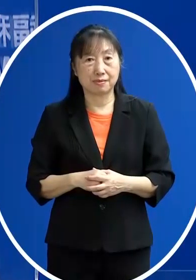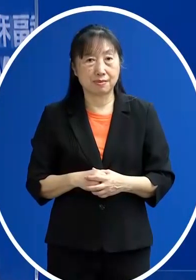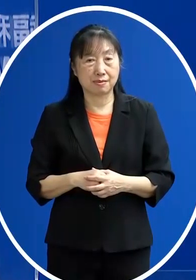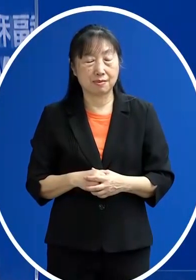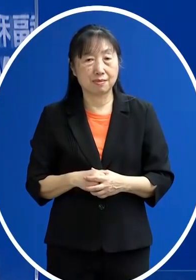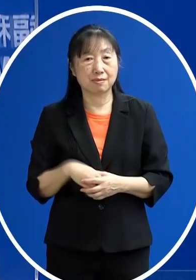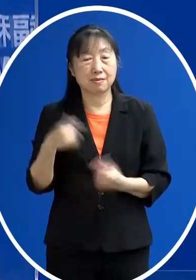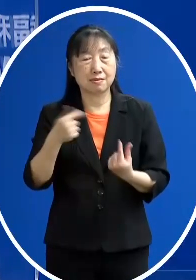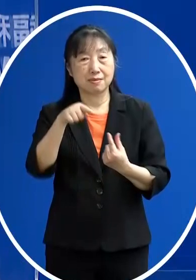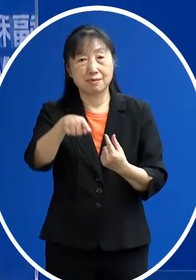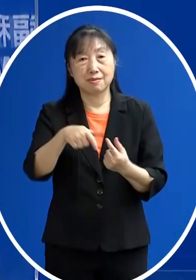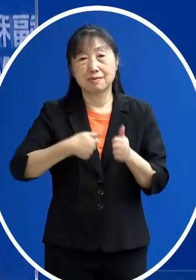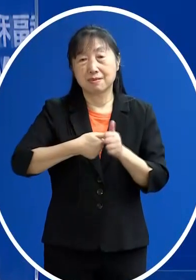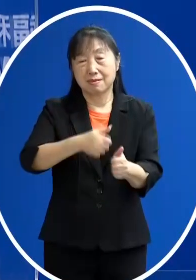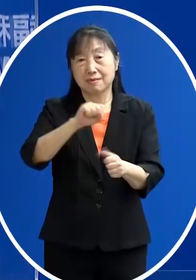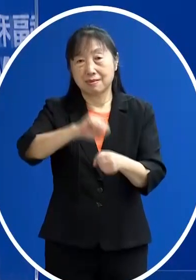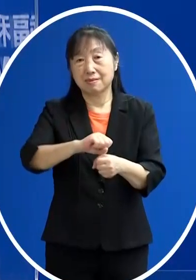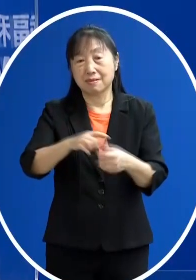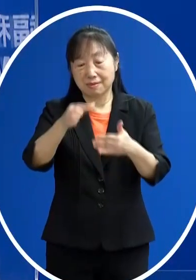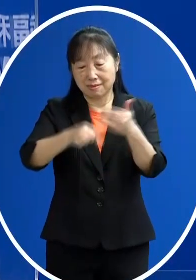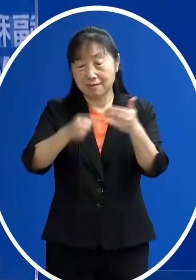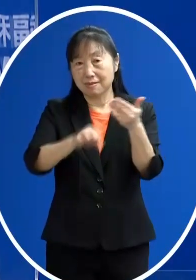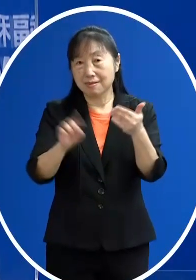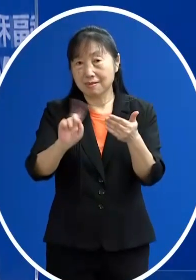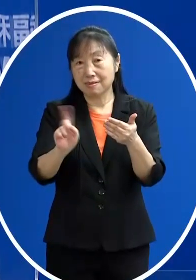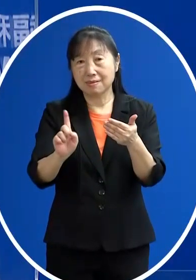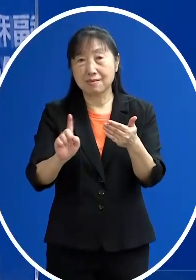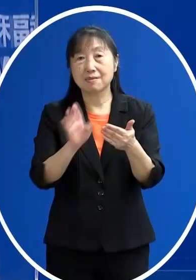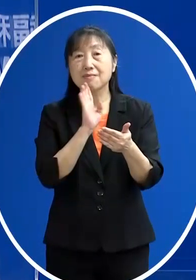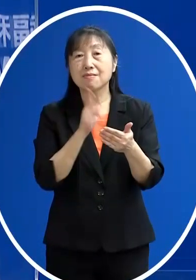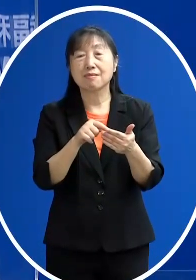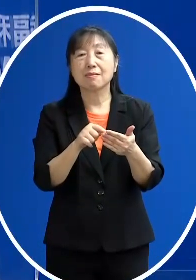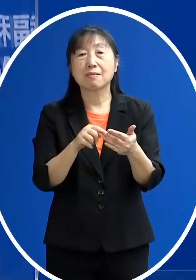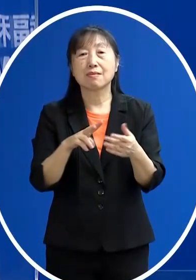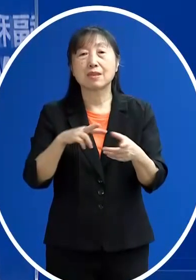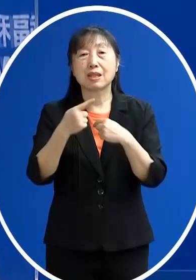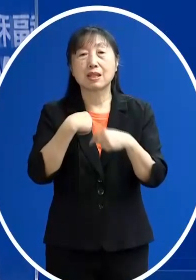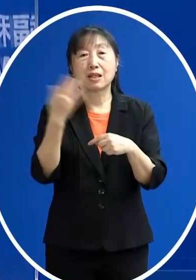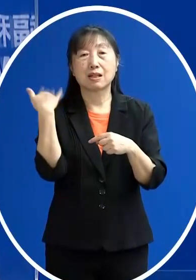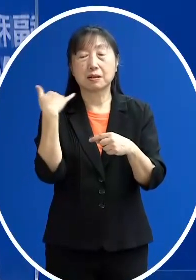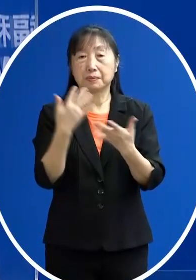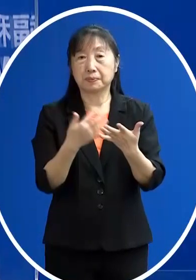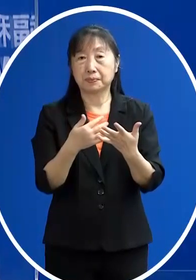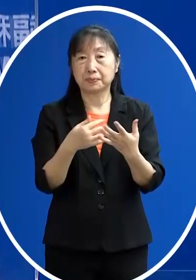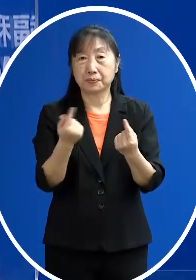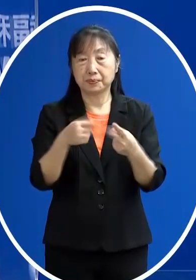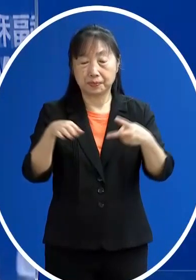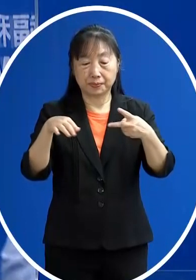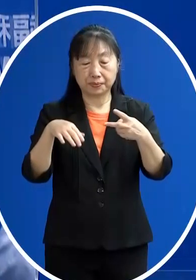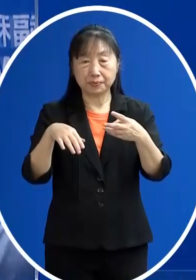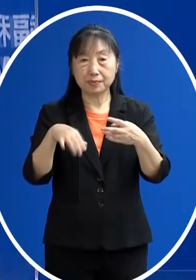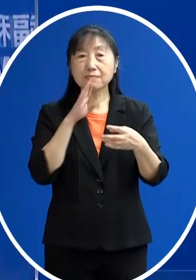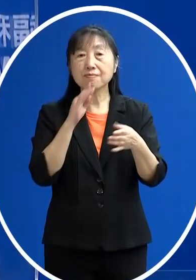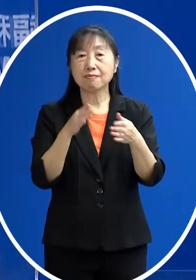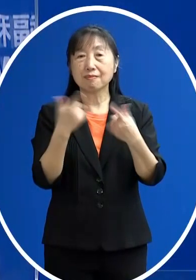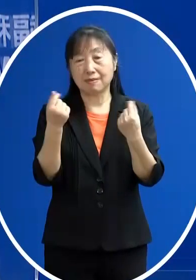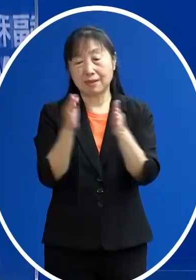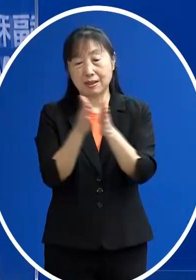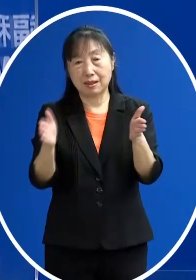追加剂的一个接种原则哦，主要就是跟第一次追加剂哦，相间隔5个月后接